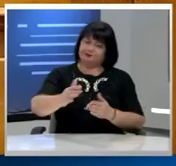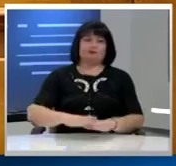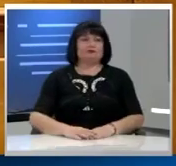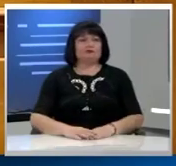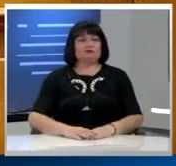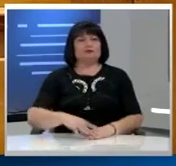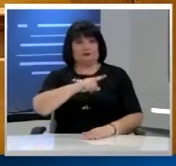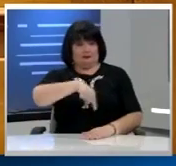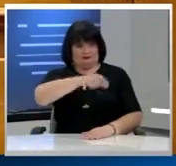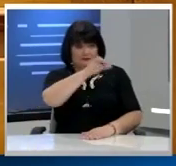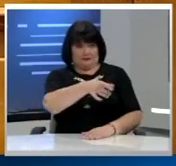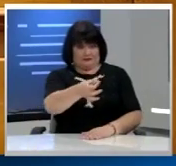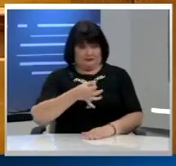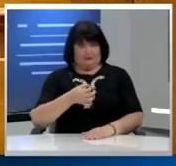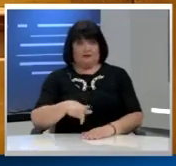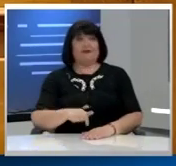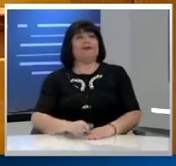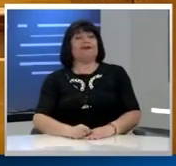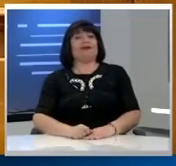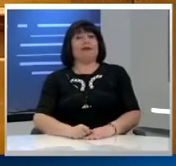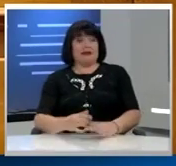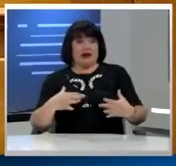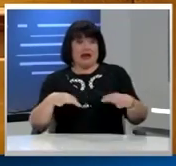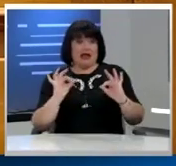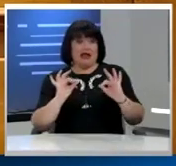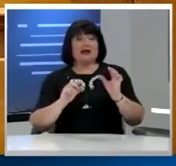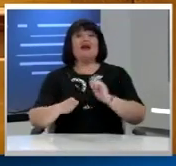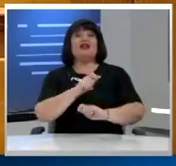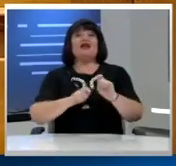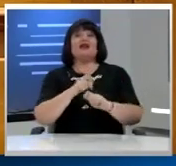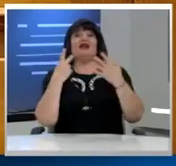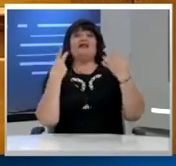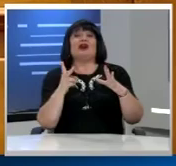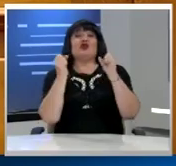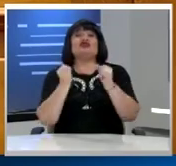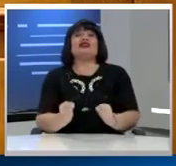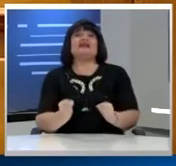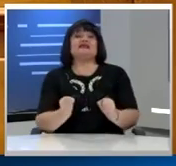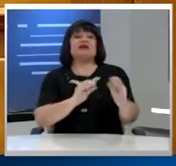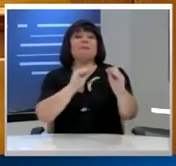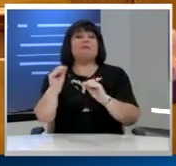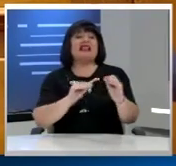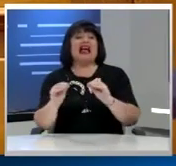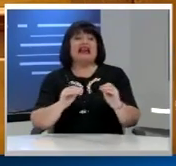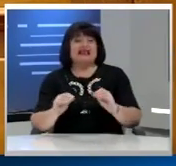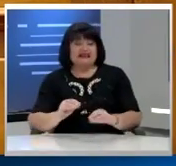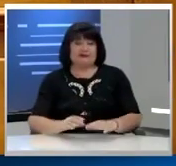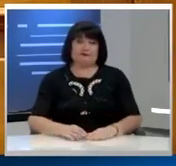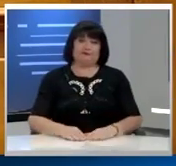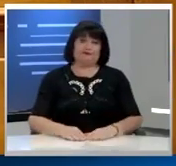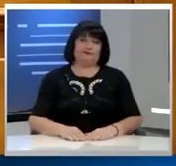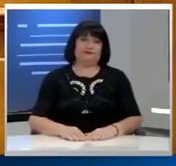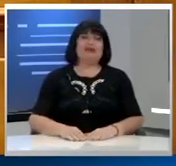Έρχεστε εσείς σήμερα και με το καλημέρα συστήνετε 700 θέσεις μετακλητών. Διαβεβαίωνε ο